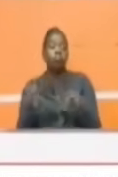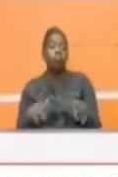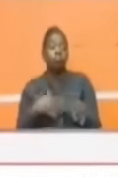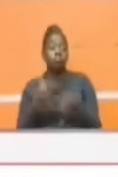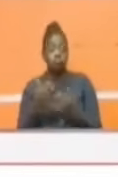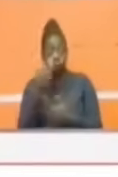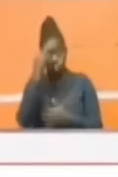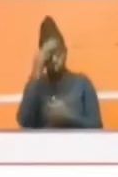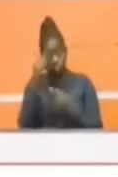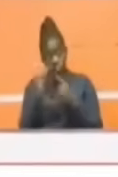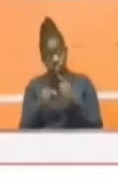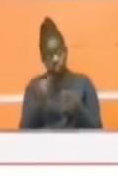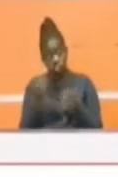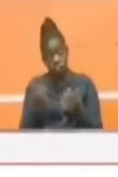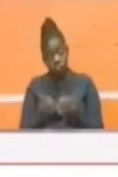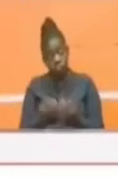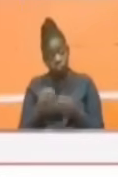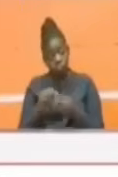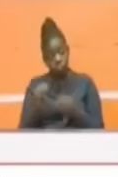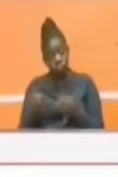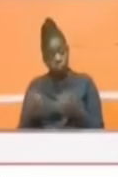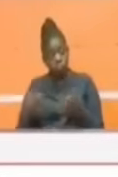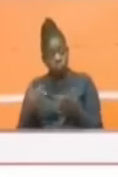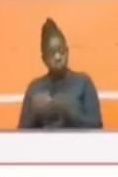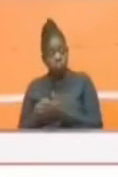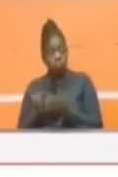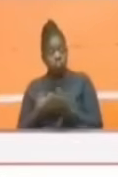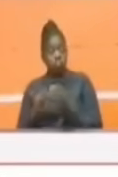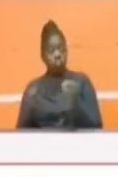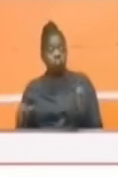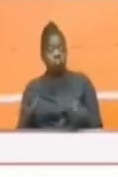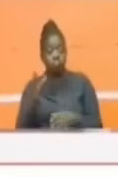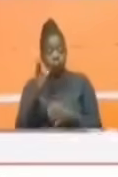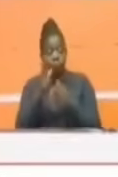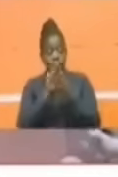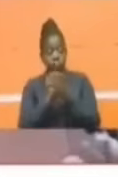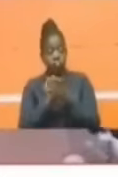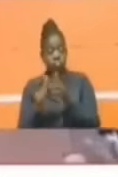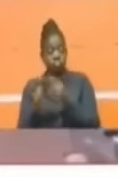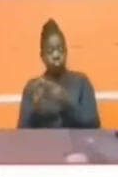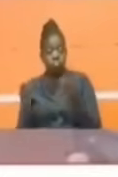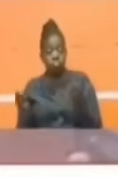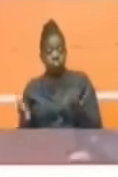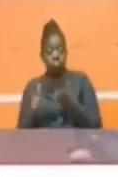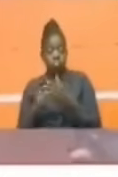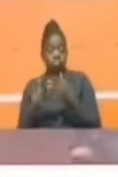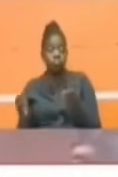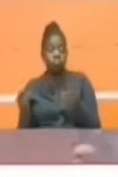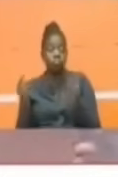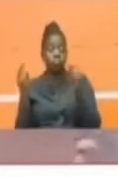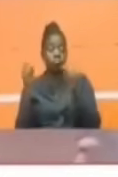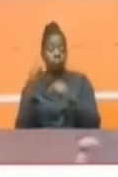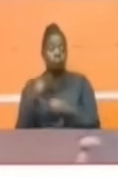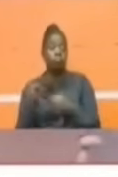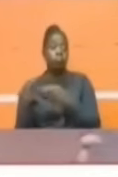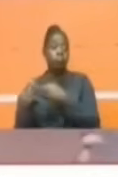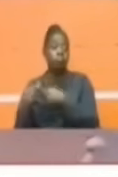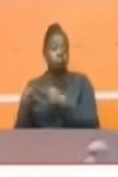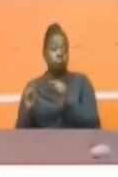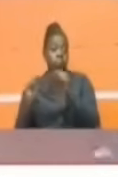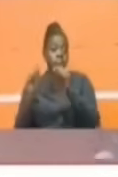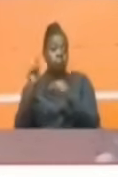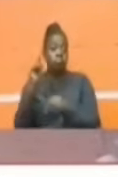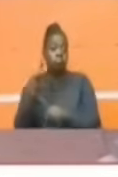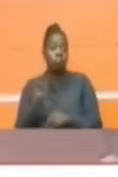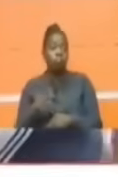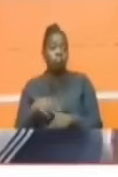n'omwana tajja wange okuva lwe natwala ekibanja kino simubuuza tambuuza sijja uwe naye olunaku olwo yatwala ovunanyizibwa okulaba nti atuuke